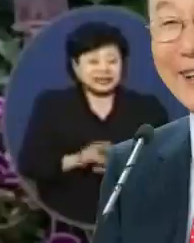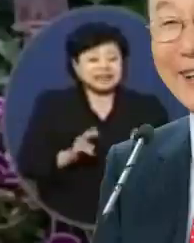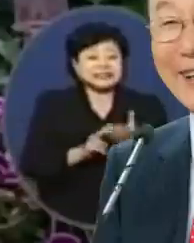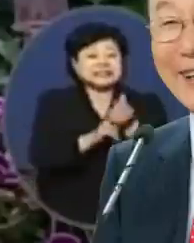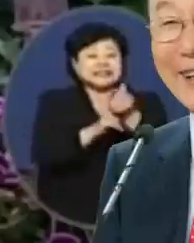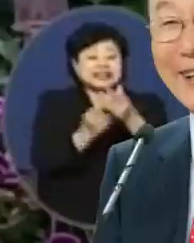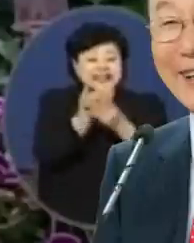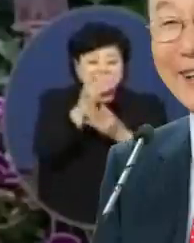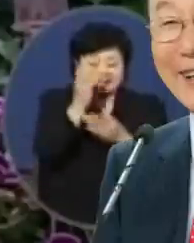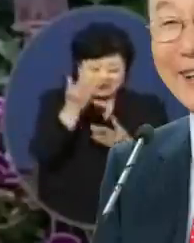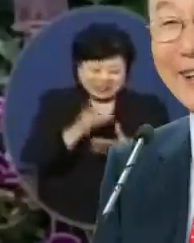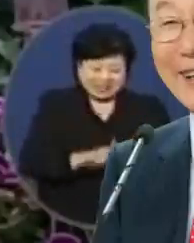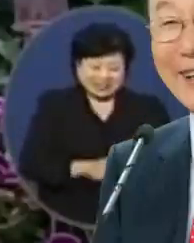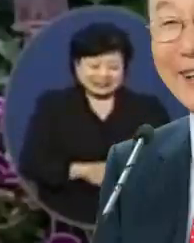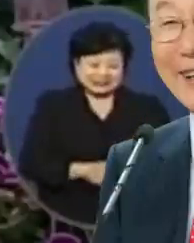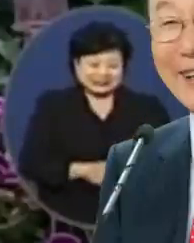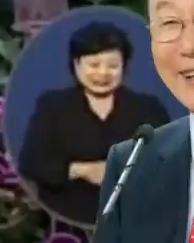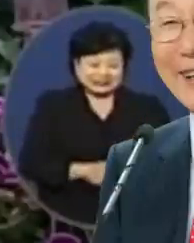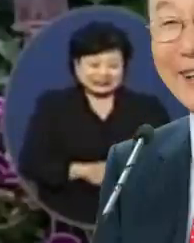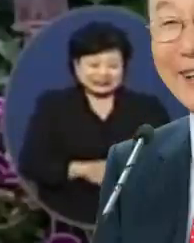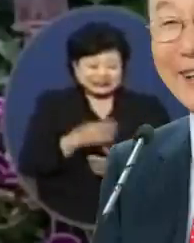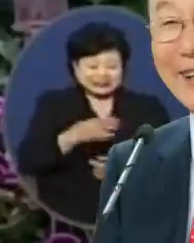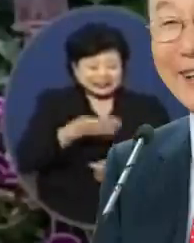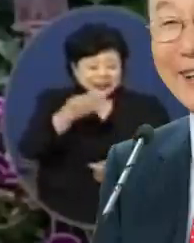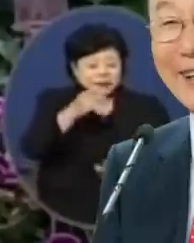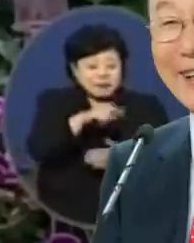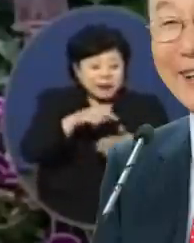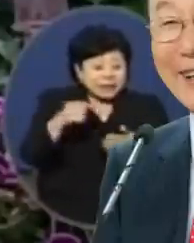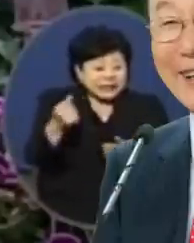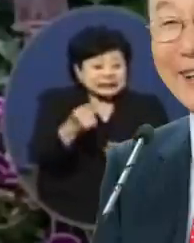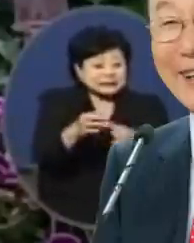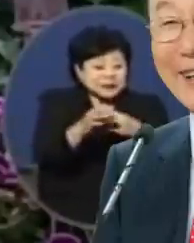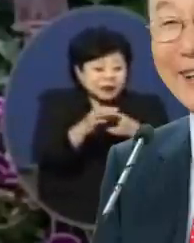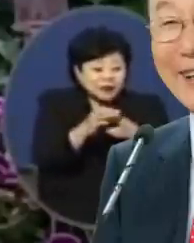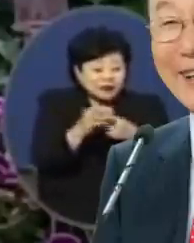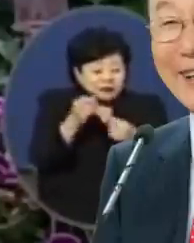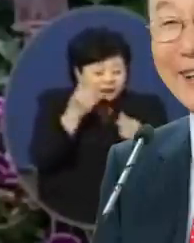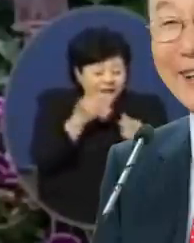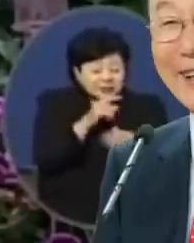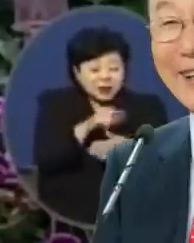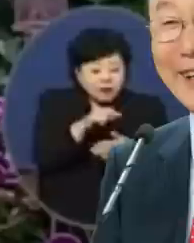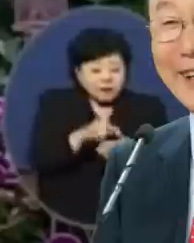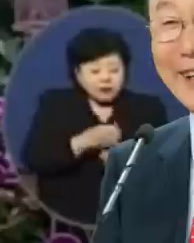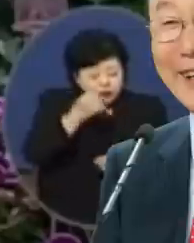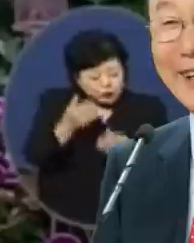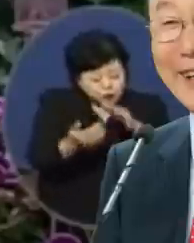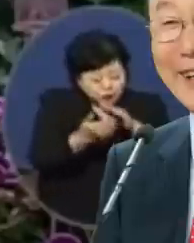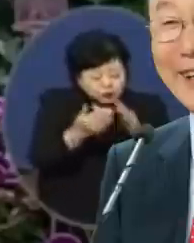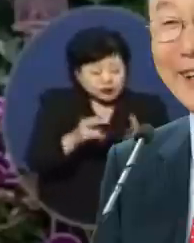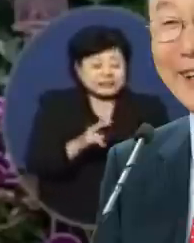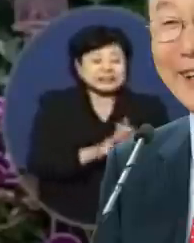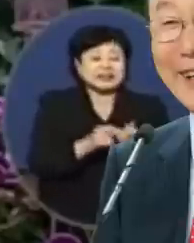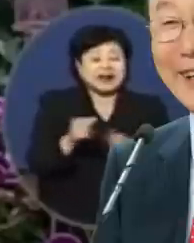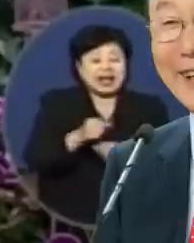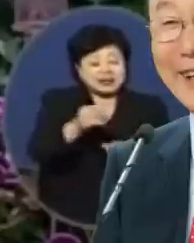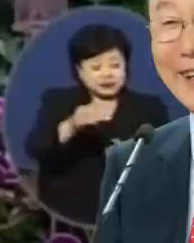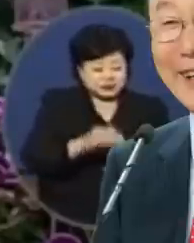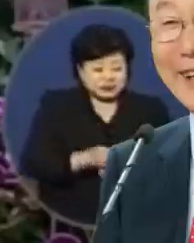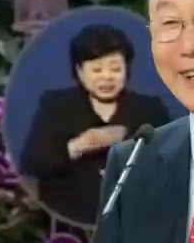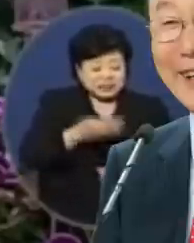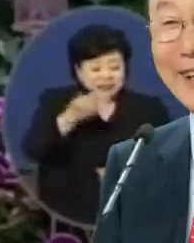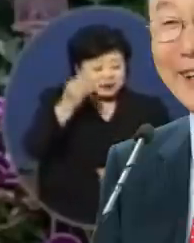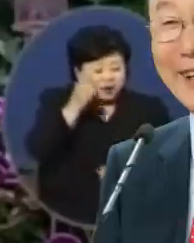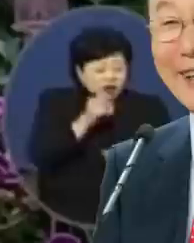기적이 일어나게 되는 것입니다. 4차원적인 마음가짐을 가지면 성령께서 마음의 꿈을 이루시는 기적을 행하시는 것입니다.